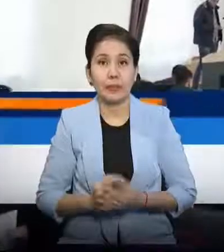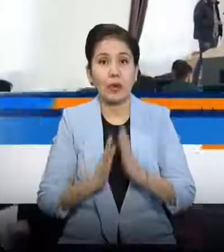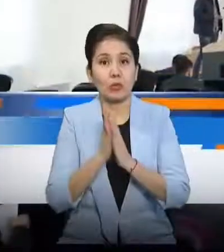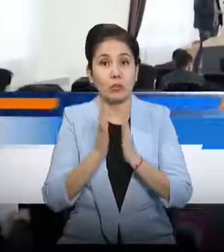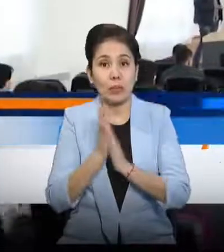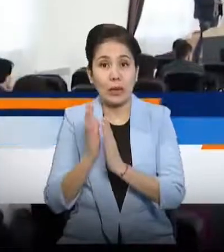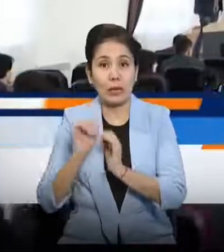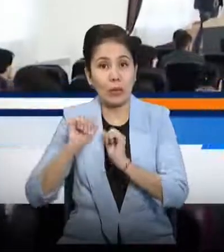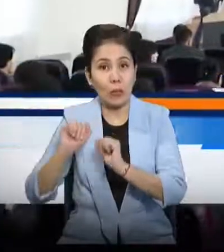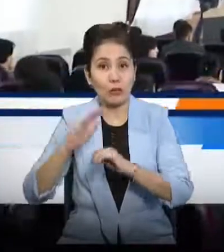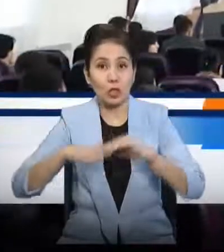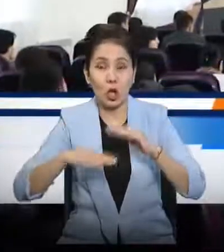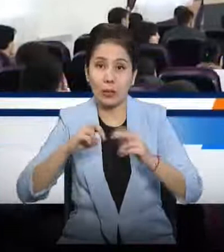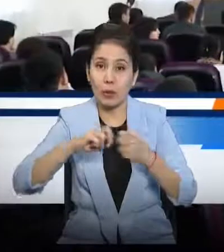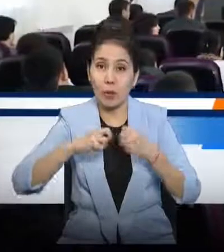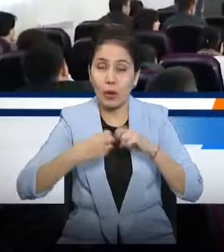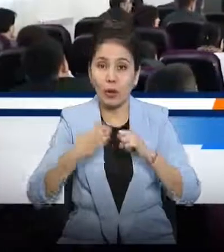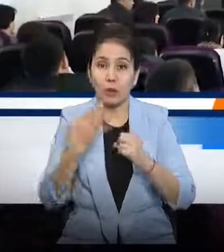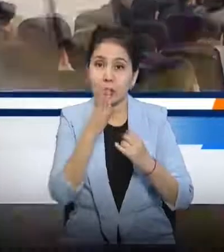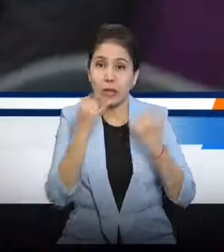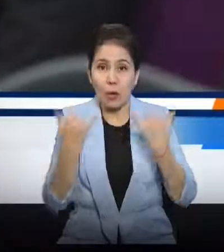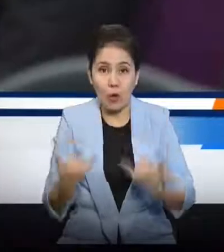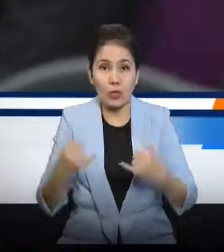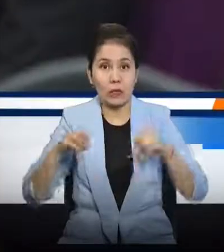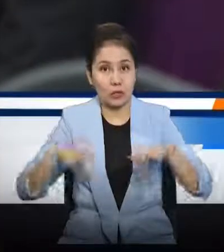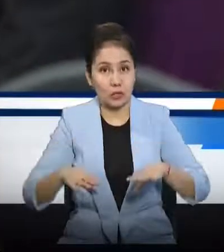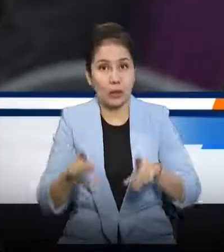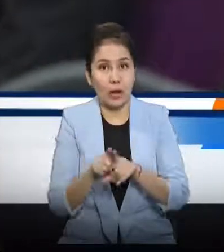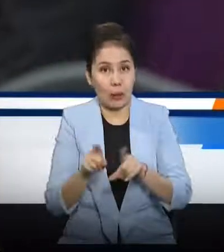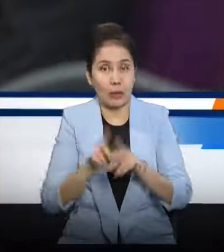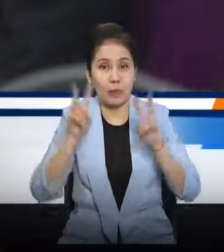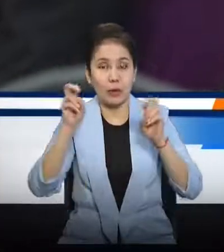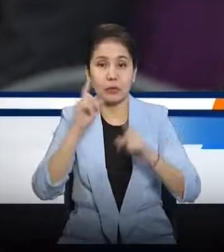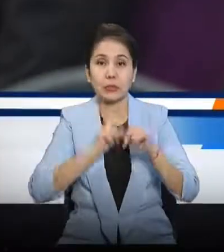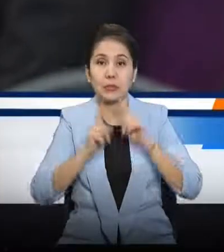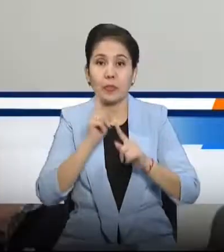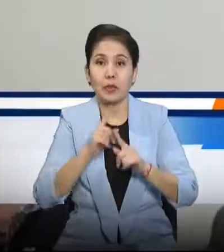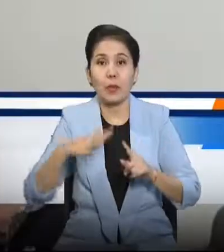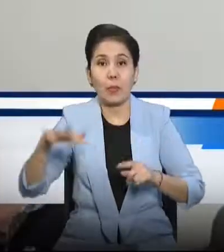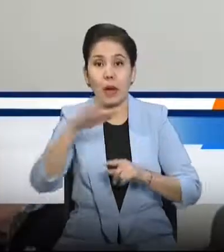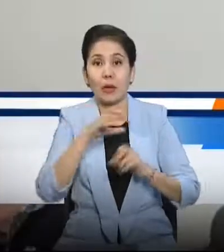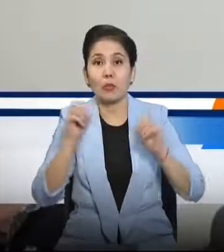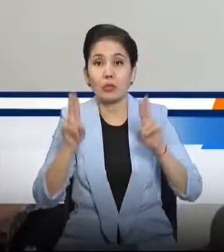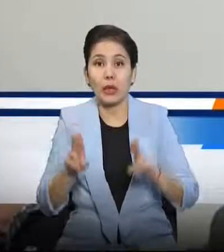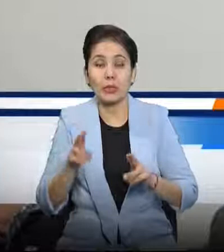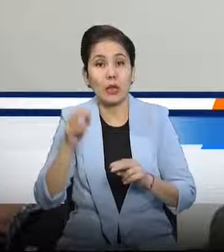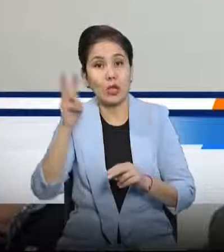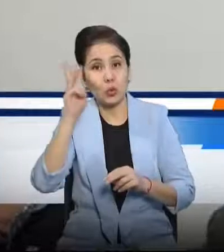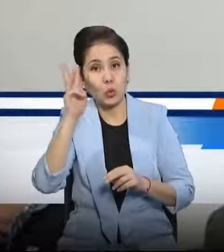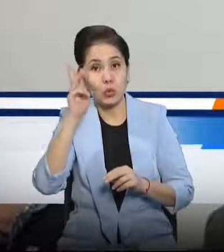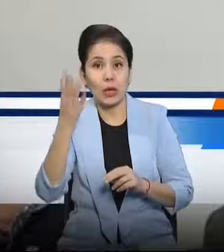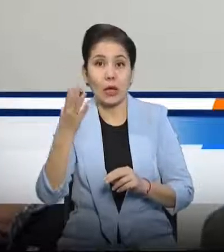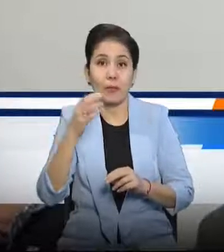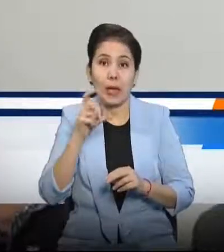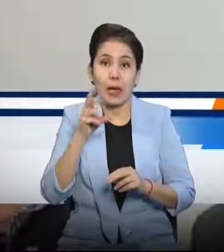O'simliklarning himoya qilish sohasi muammolari va ularning zamonaviy yechimlari mavzusiga bag'ishlangan anjumanda mahalliy mutaxassislar hamda Turkiya, Italiya,